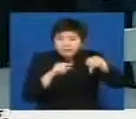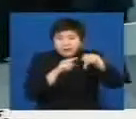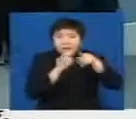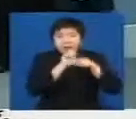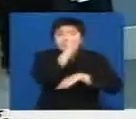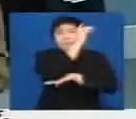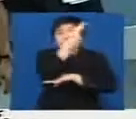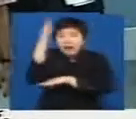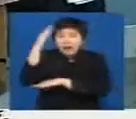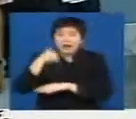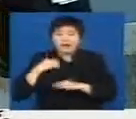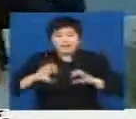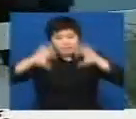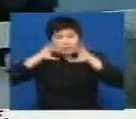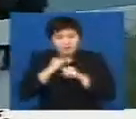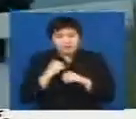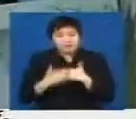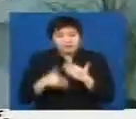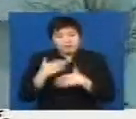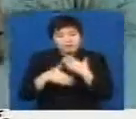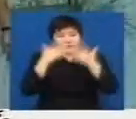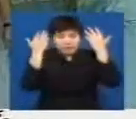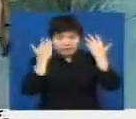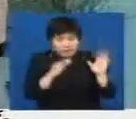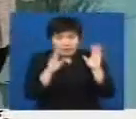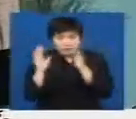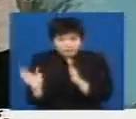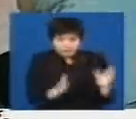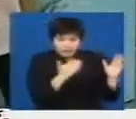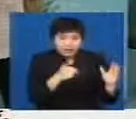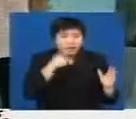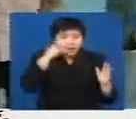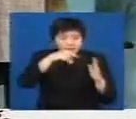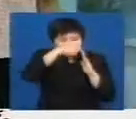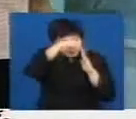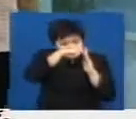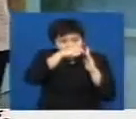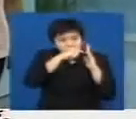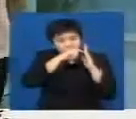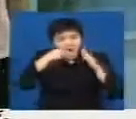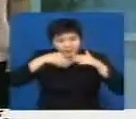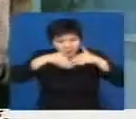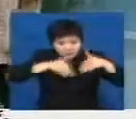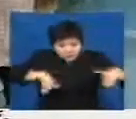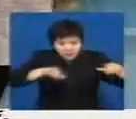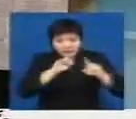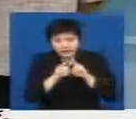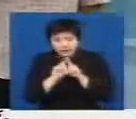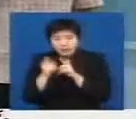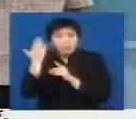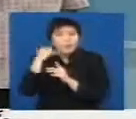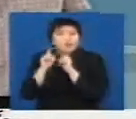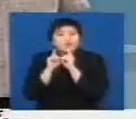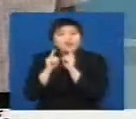ป่าที่รัฐบาลเดินหน้าไปช่วยใช่ไหมฮะแล้วก็โครงการกลางน้ำต่างอันนี้คือส่วนที่เราได้คุย